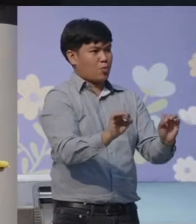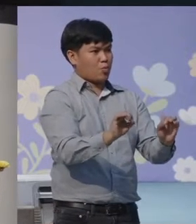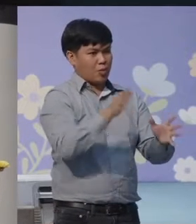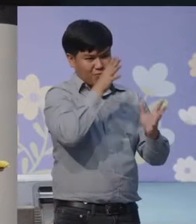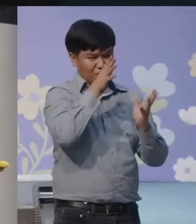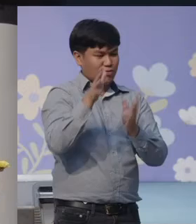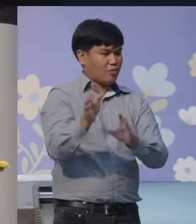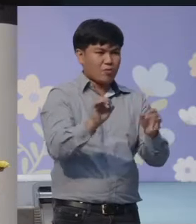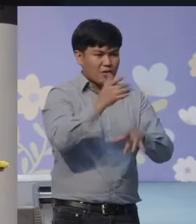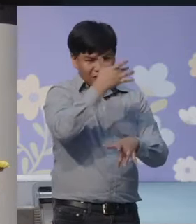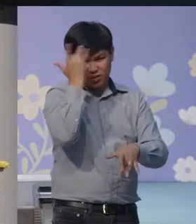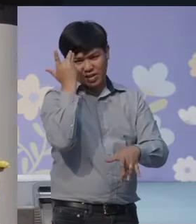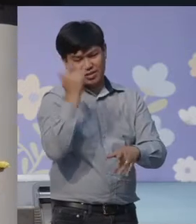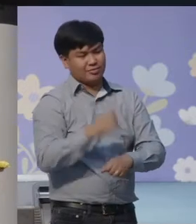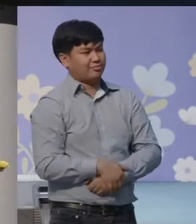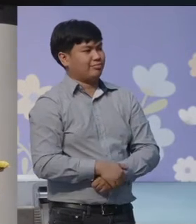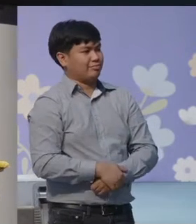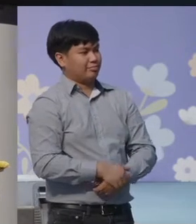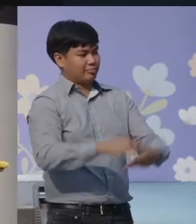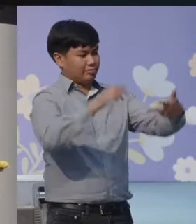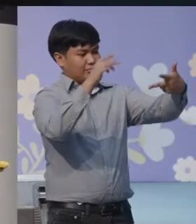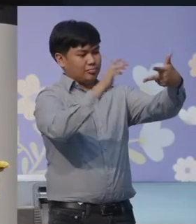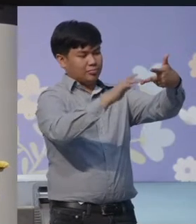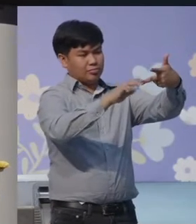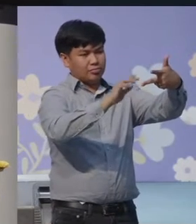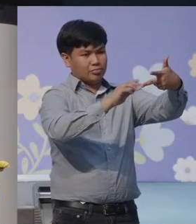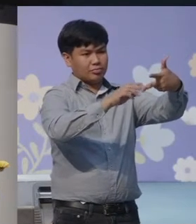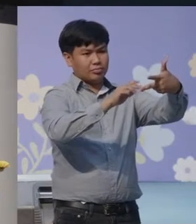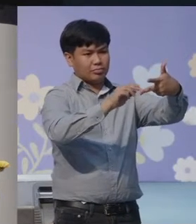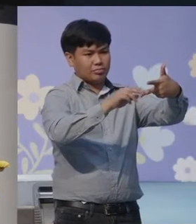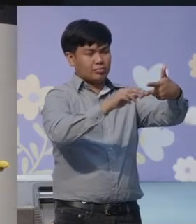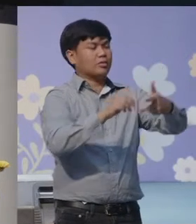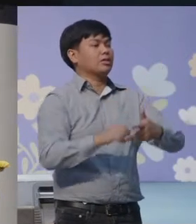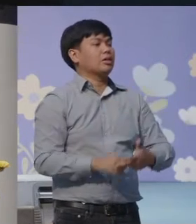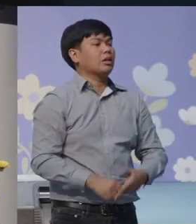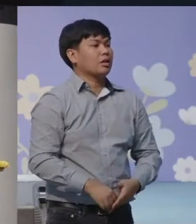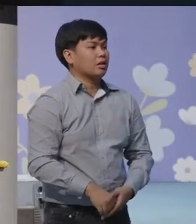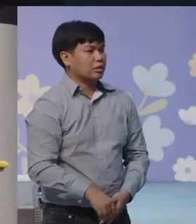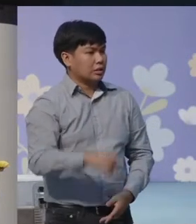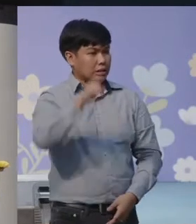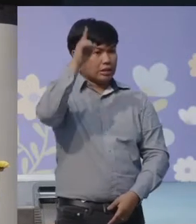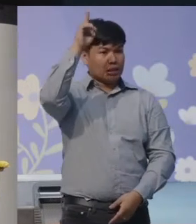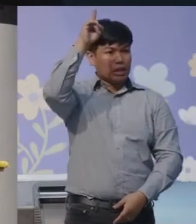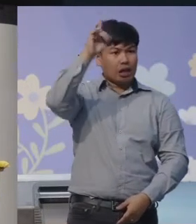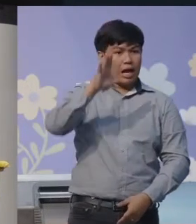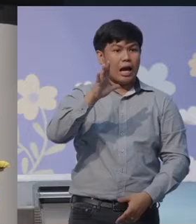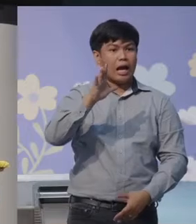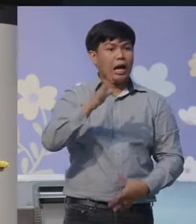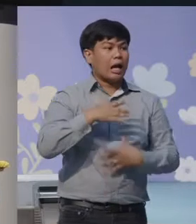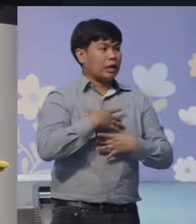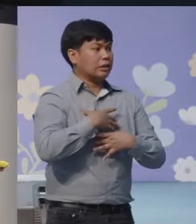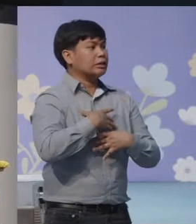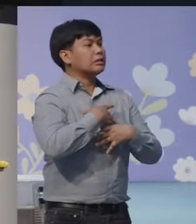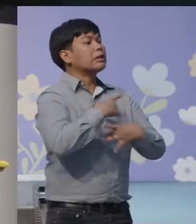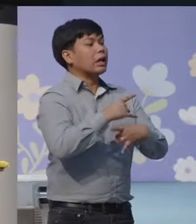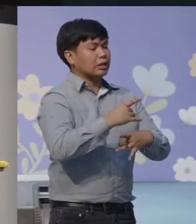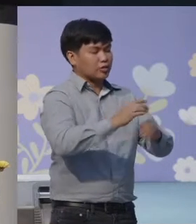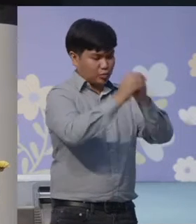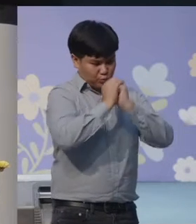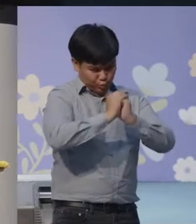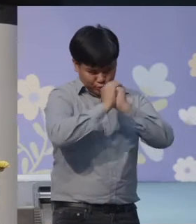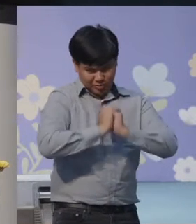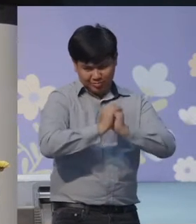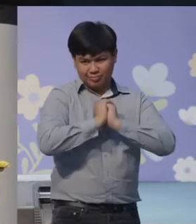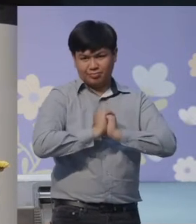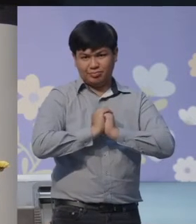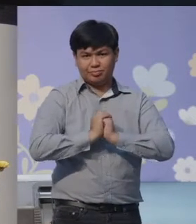At pangatlo, malugod na sinasamba ang Diyos na to ng kanyang mga pinagpala. Tingnan natin,